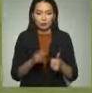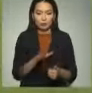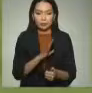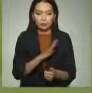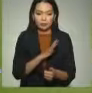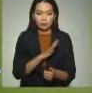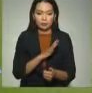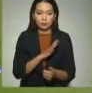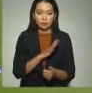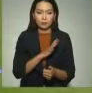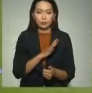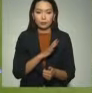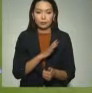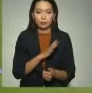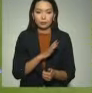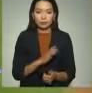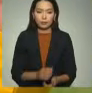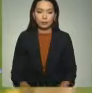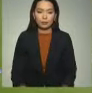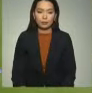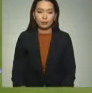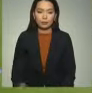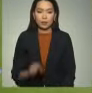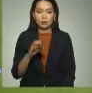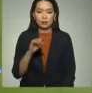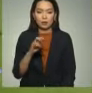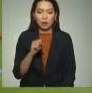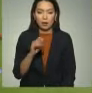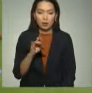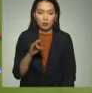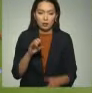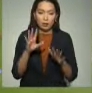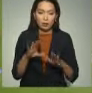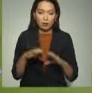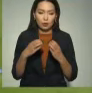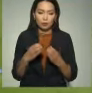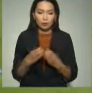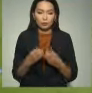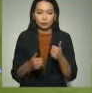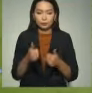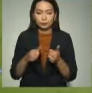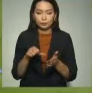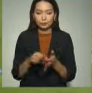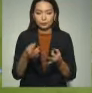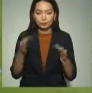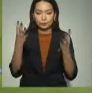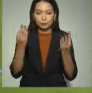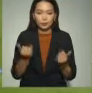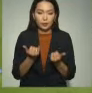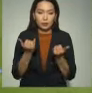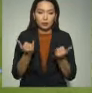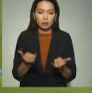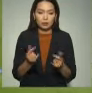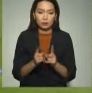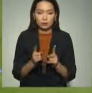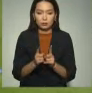шара мәдениет кап, яғни Астана аренада өтіп жатыр. Ол әрине тәуелсіз күніне